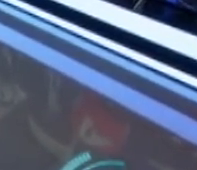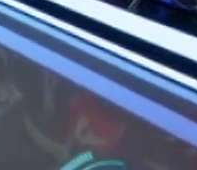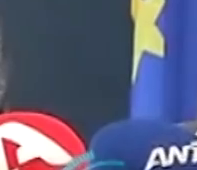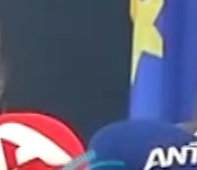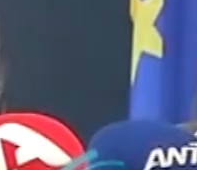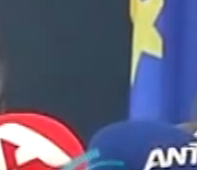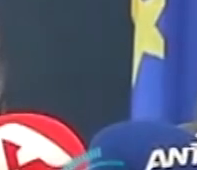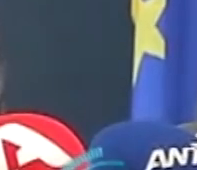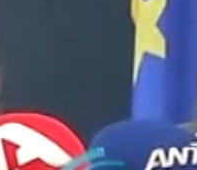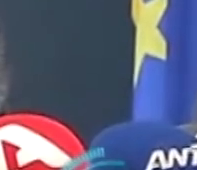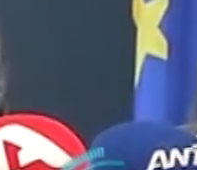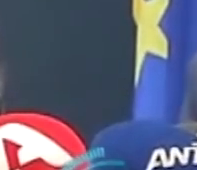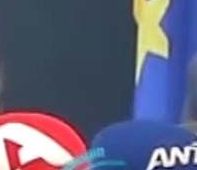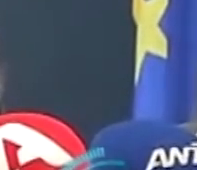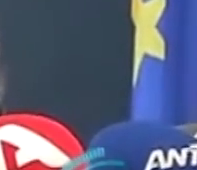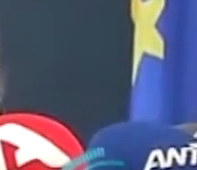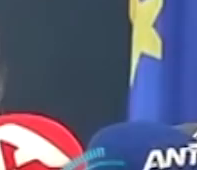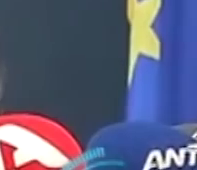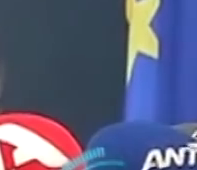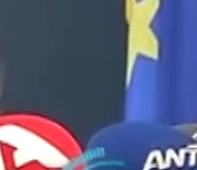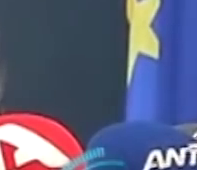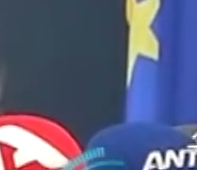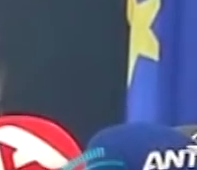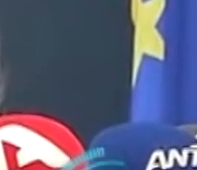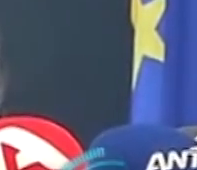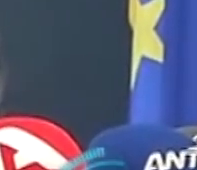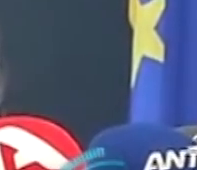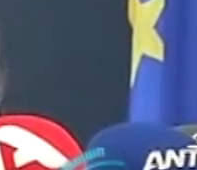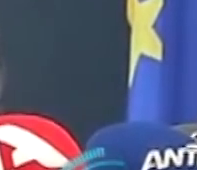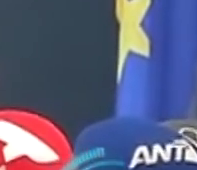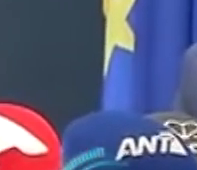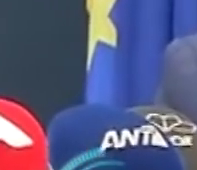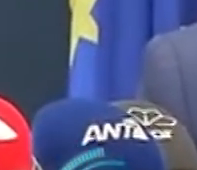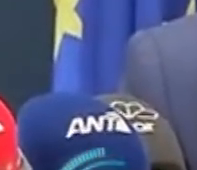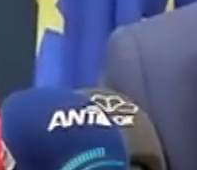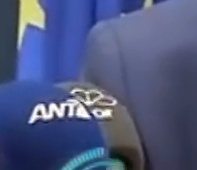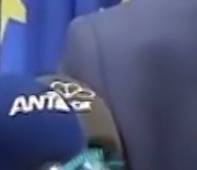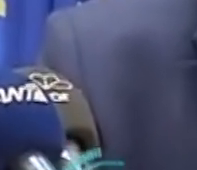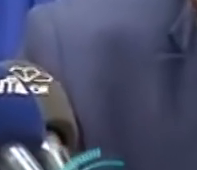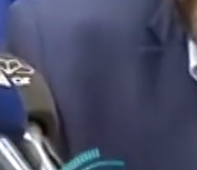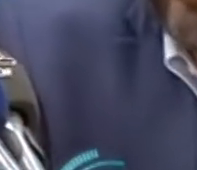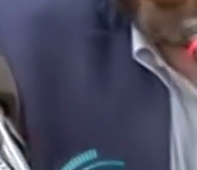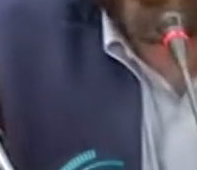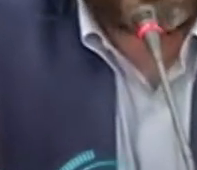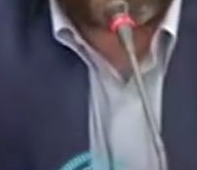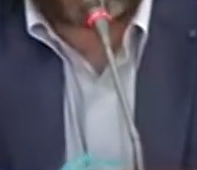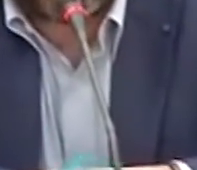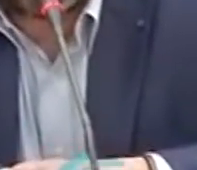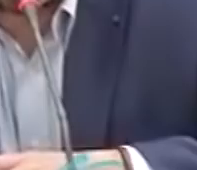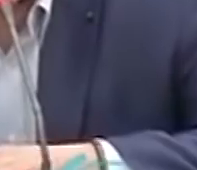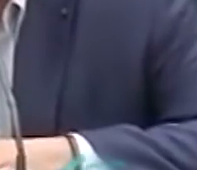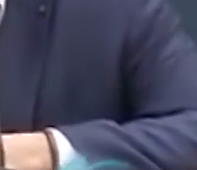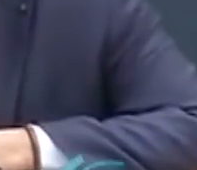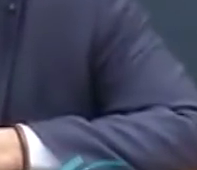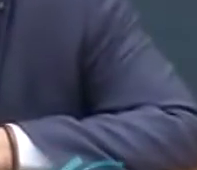Θα παρακαλούσα όλοι να βάλουν... Ναι. Μας συγχωρείτε για την καθυστέρηση, η οποία οφείλεται σε κάποια αποτελέσματα που